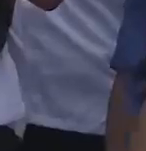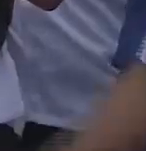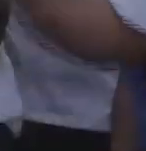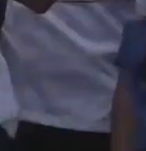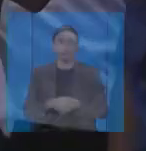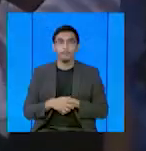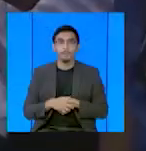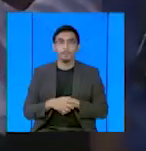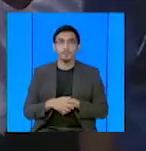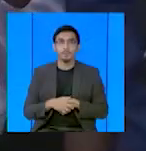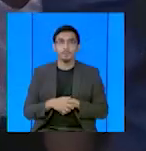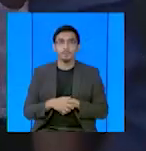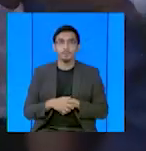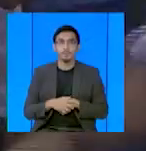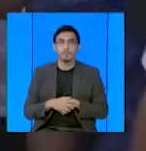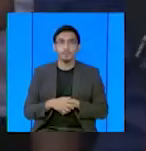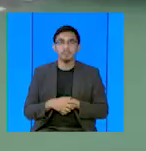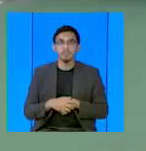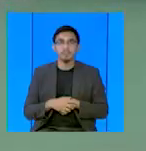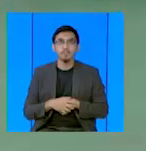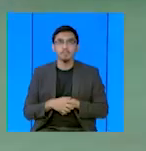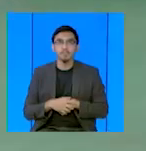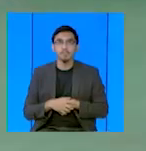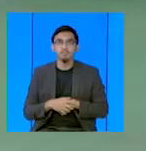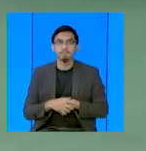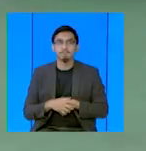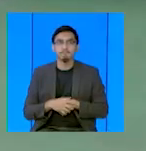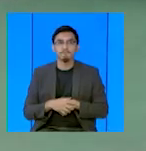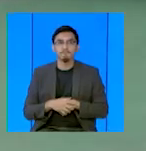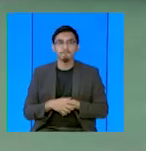Balikkan ke jajaran kami.